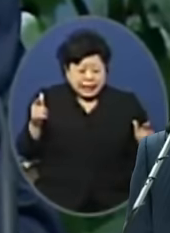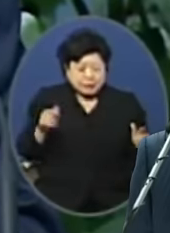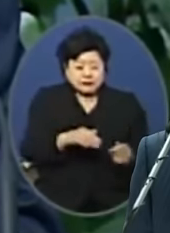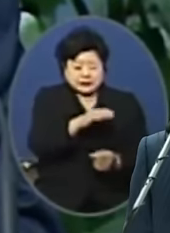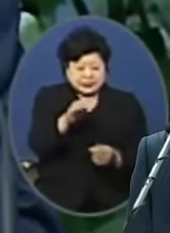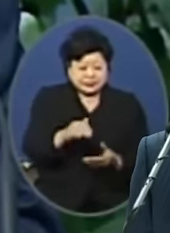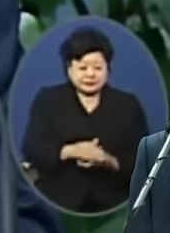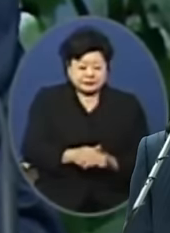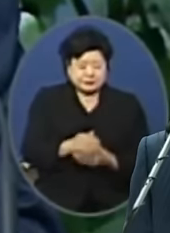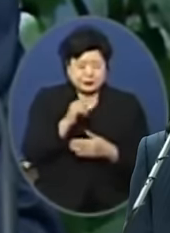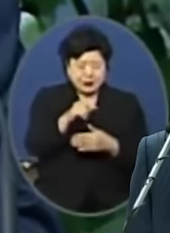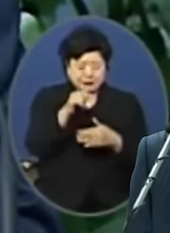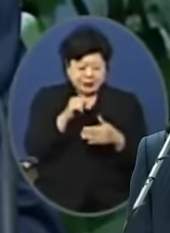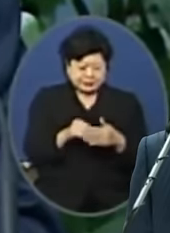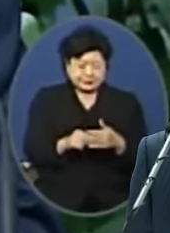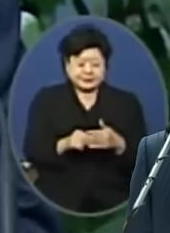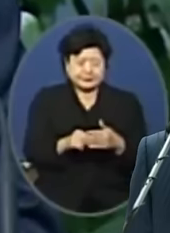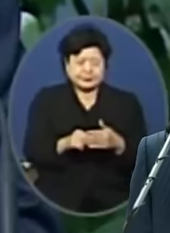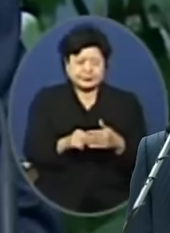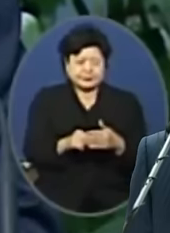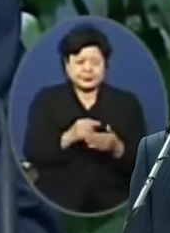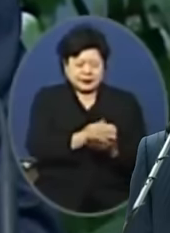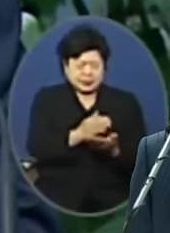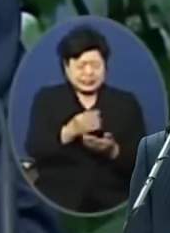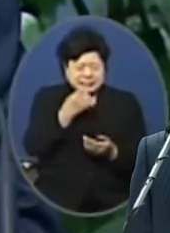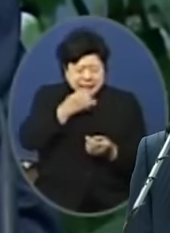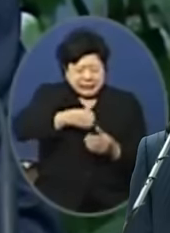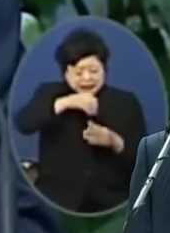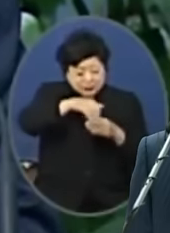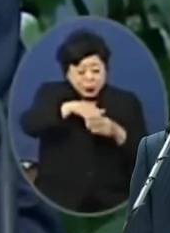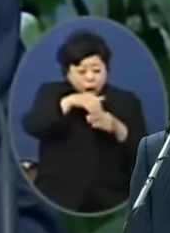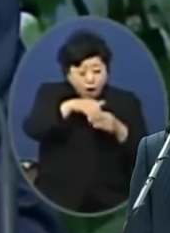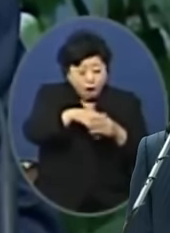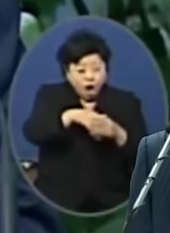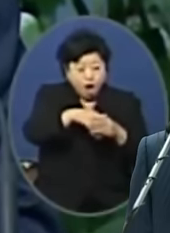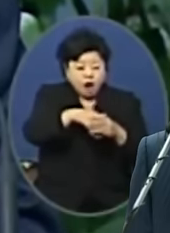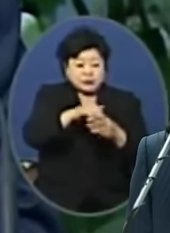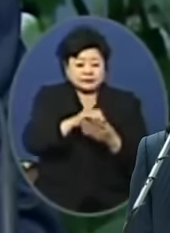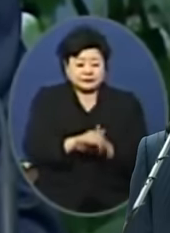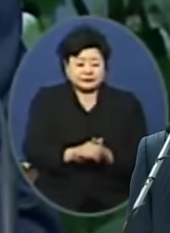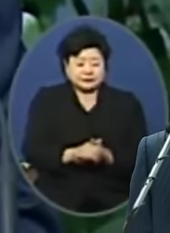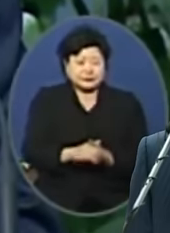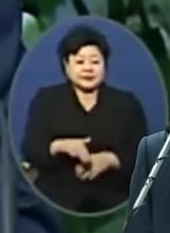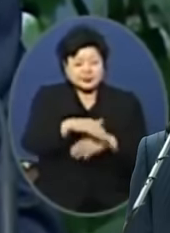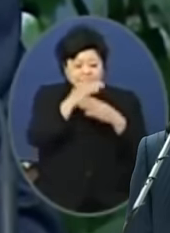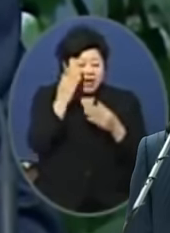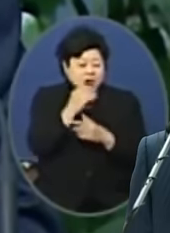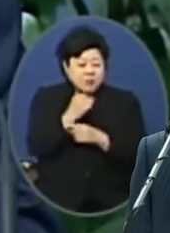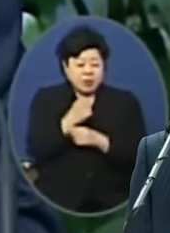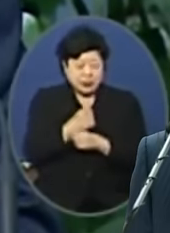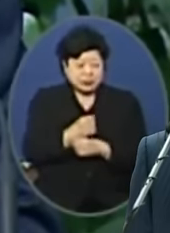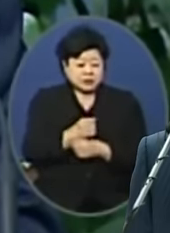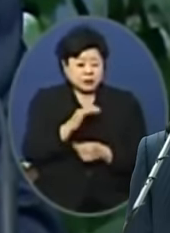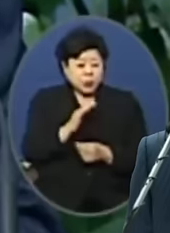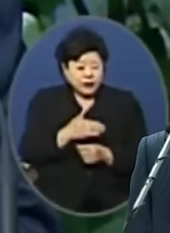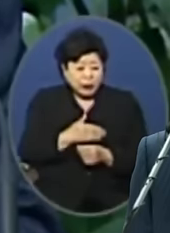우리는 우리의 마음속에 여러 가지 씨앗을 심어 놓으면 다 열매를 맺지